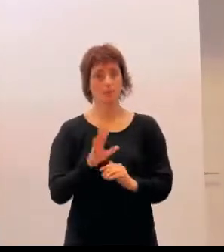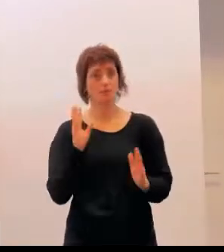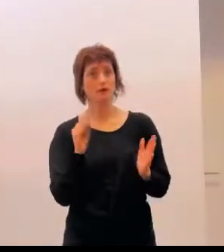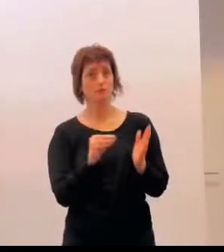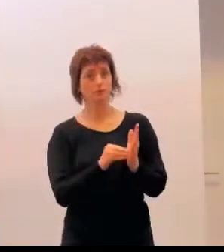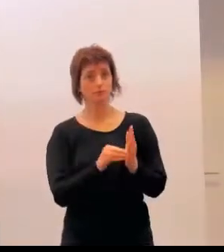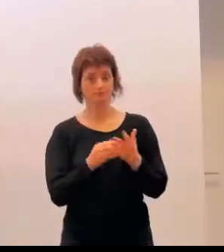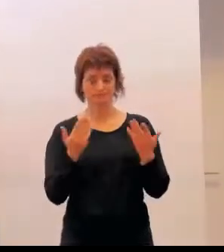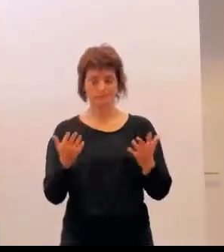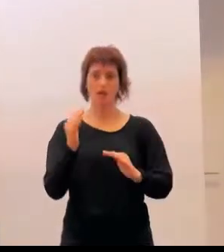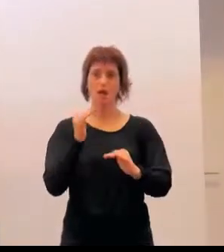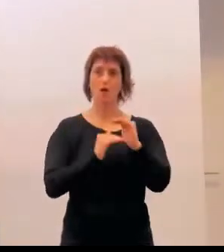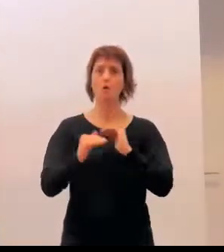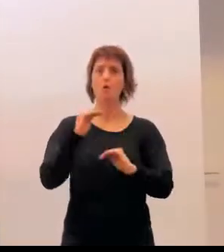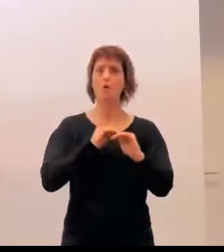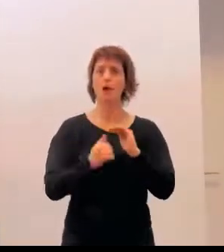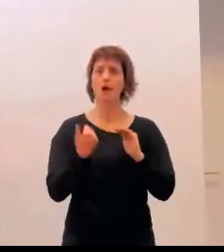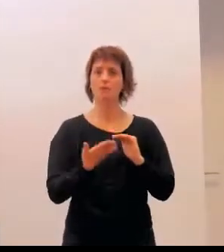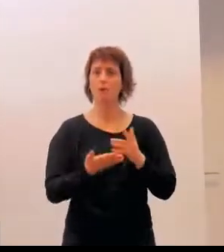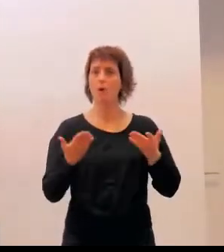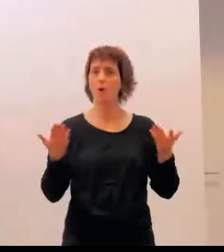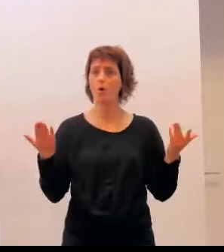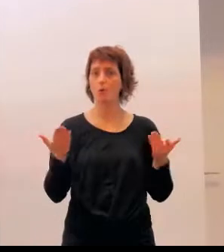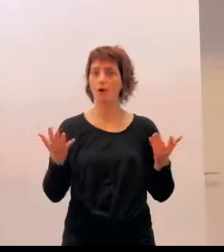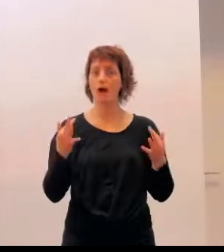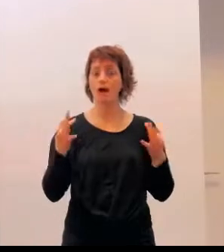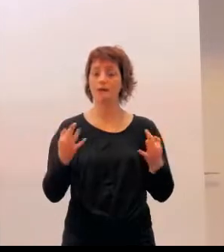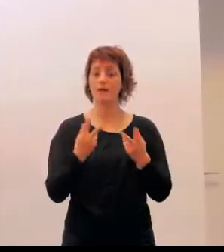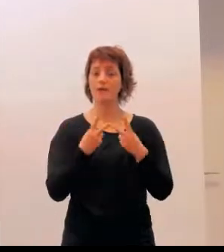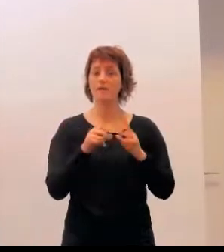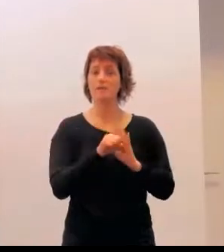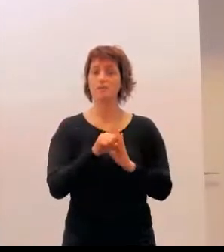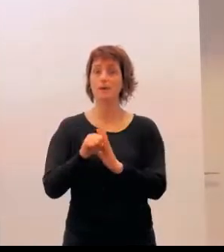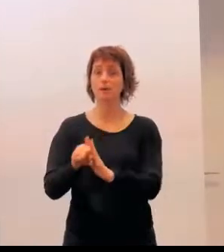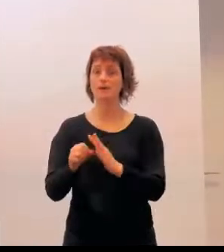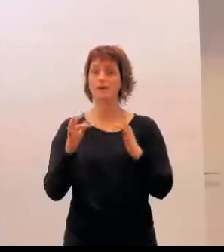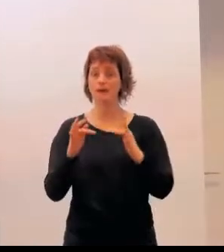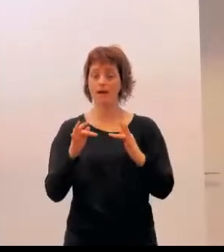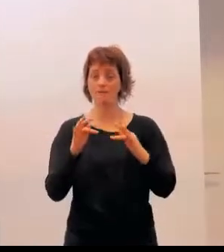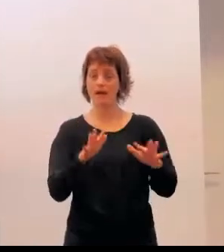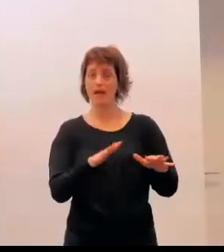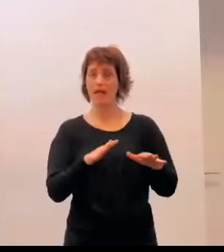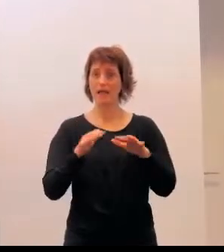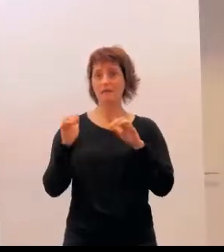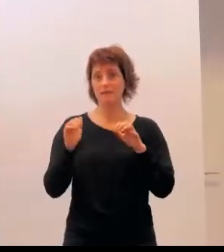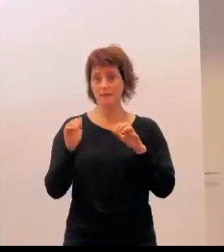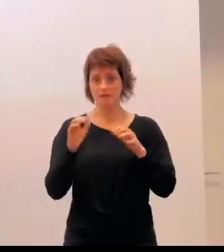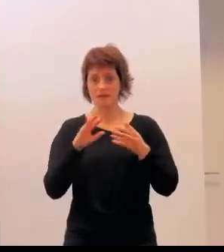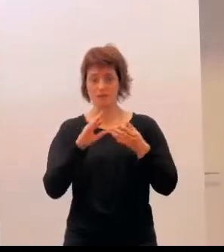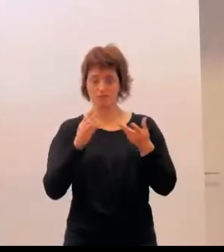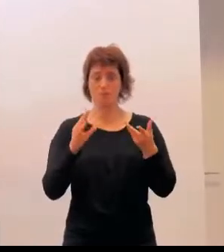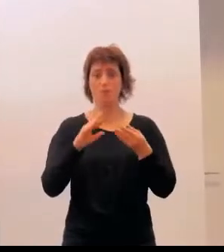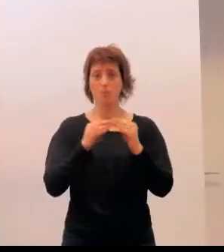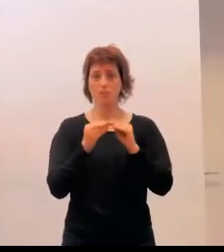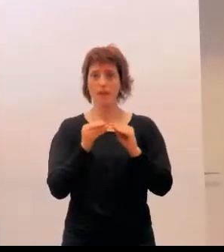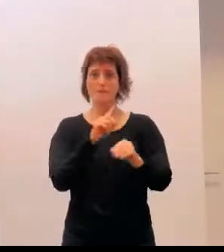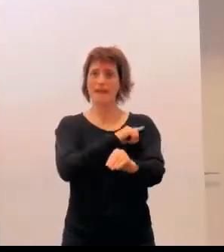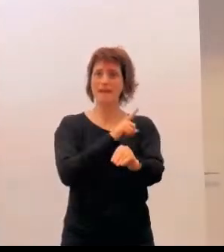ce programme porte les priorités de la ville sur la lutte contre la précarité énergétique, le développement